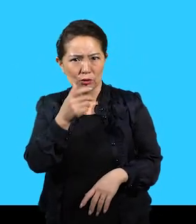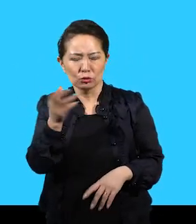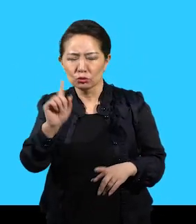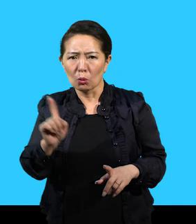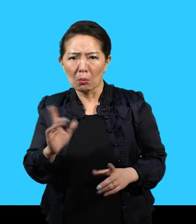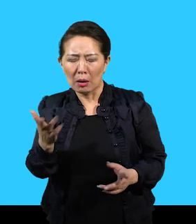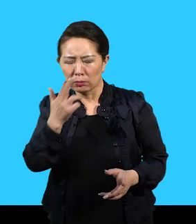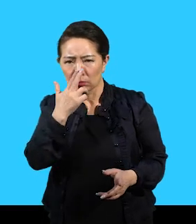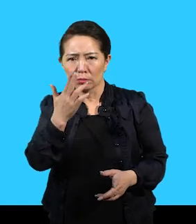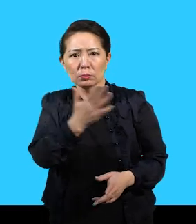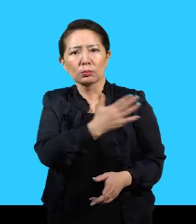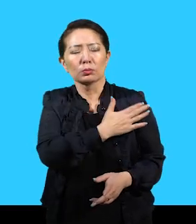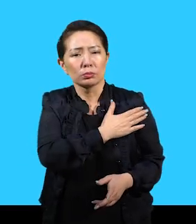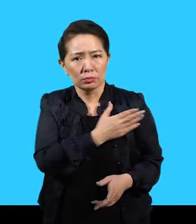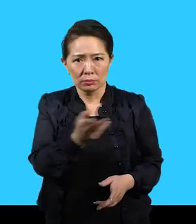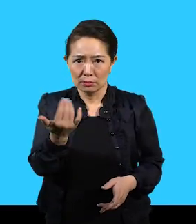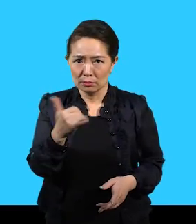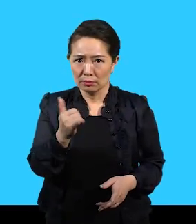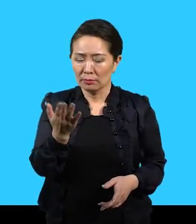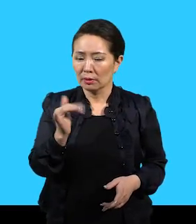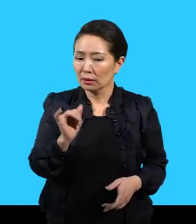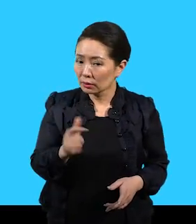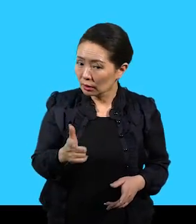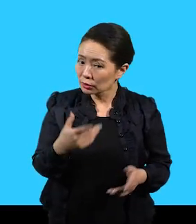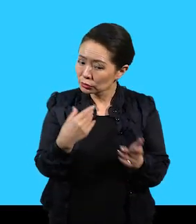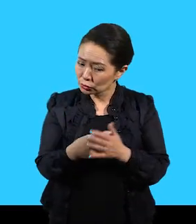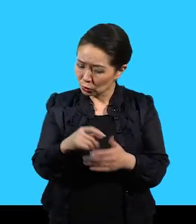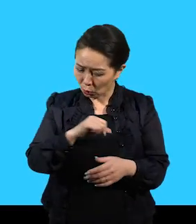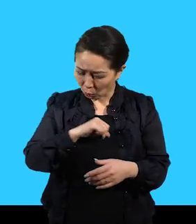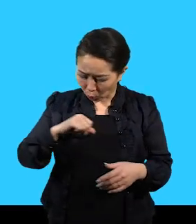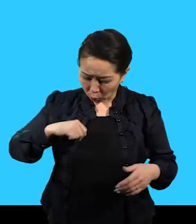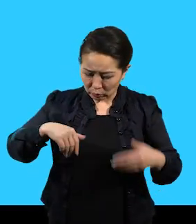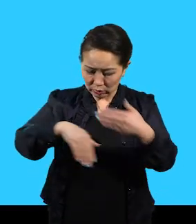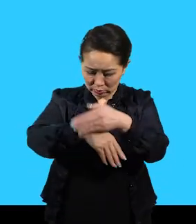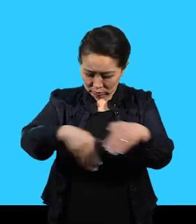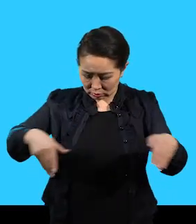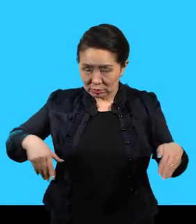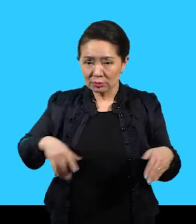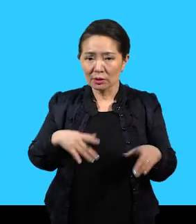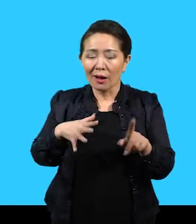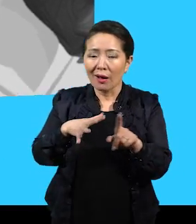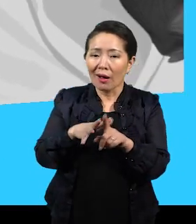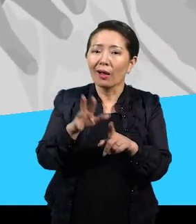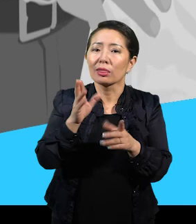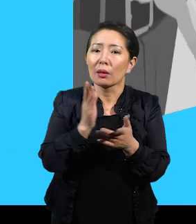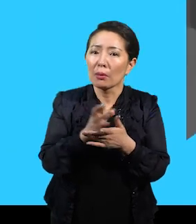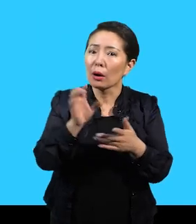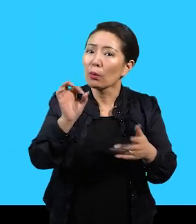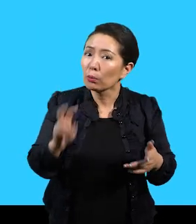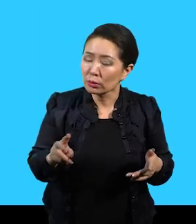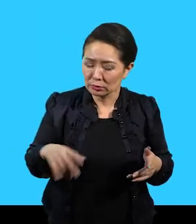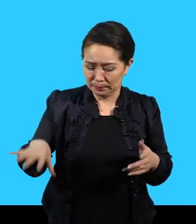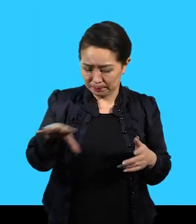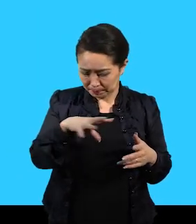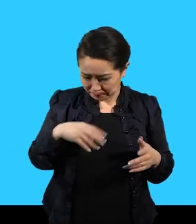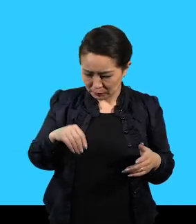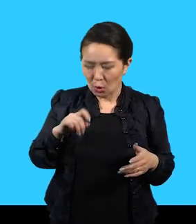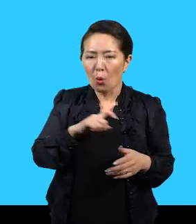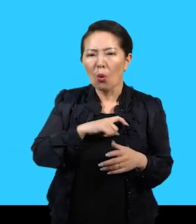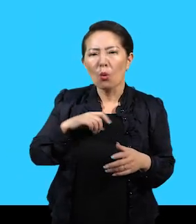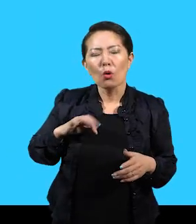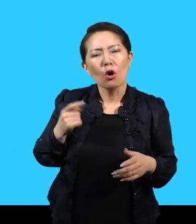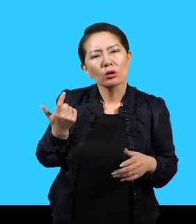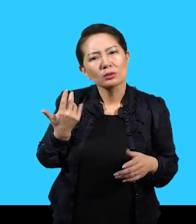махбодод зөвшөөрлгүйгээр гар хүрдэг. Энэ мэтээр хувийн орон зайд халдаж байгаа тохиолдолд бид нар хувийн